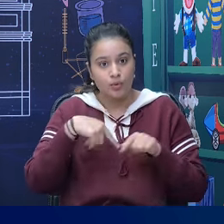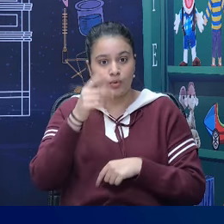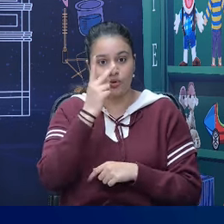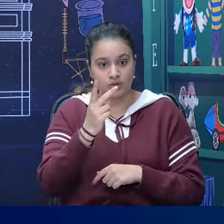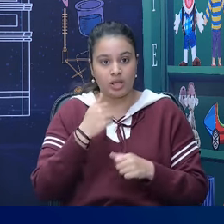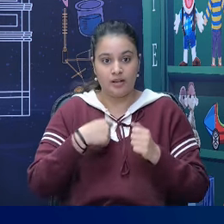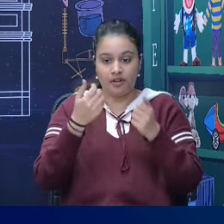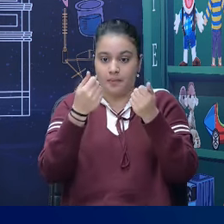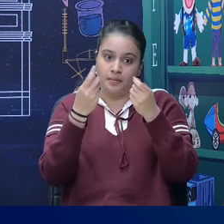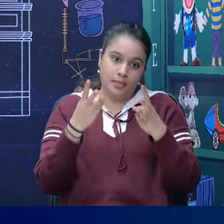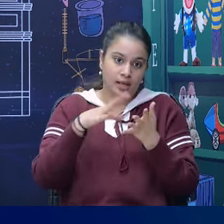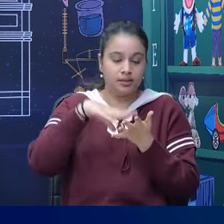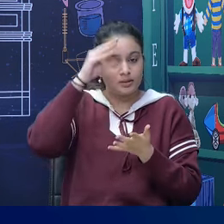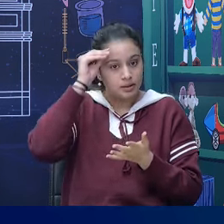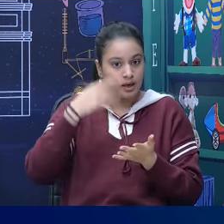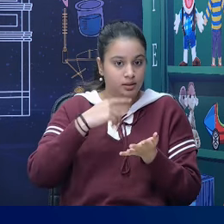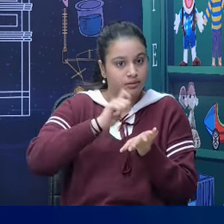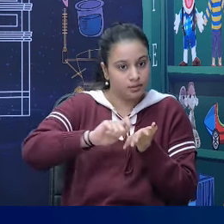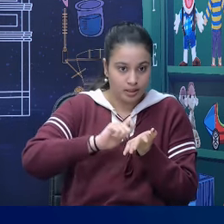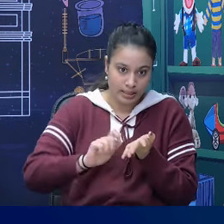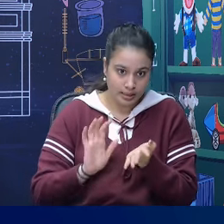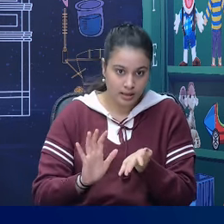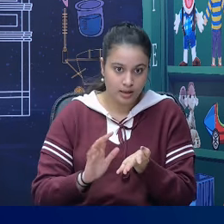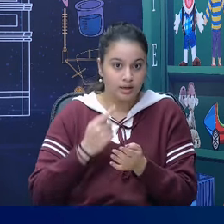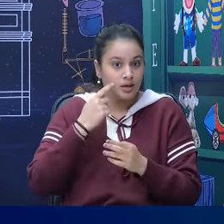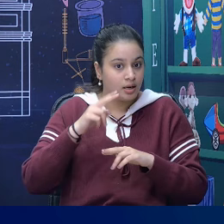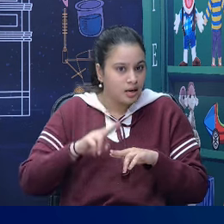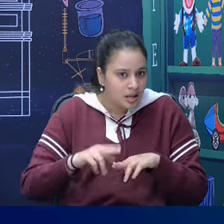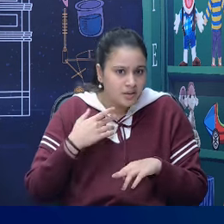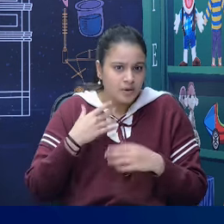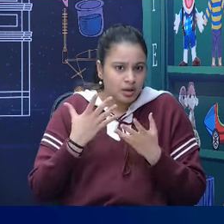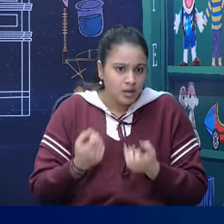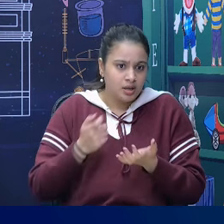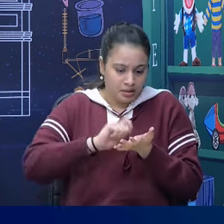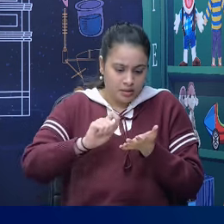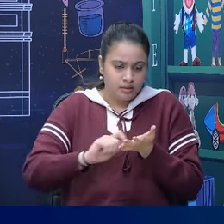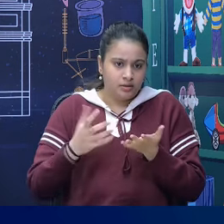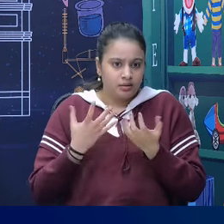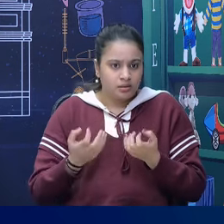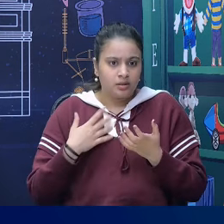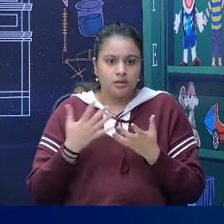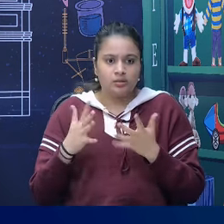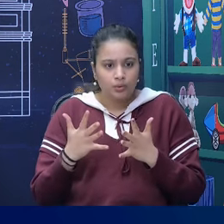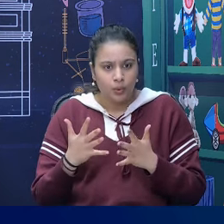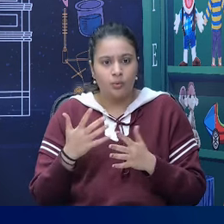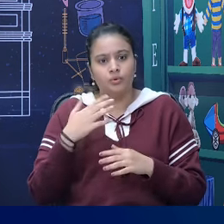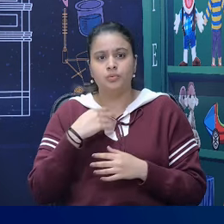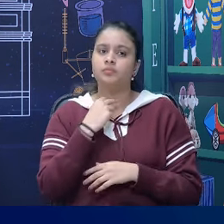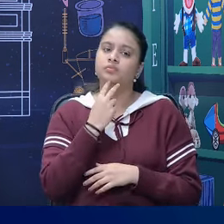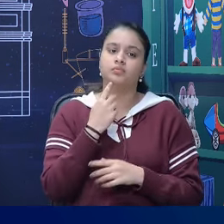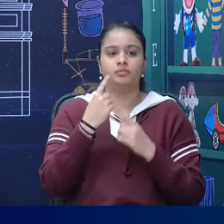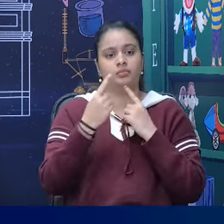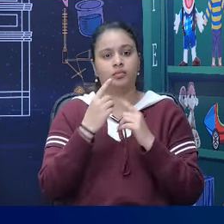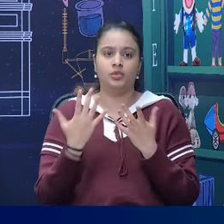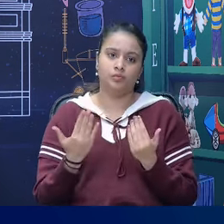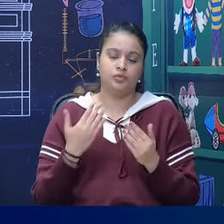हम गणित को कैसे पढ़ते हैं और समझते हैं लिखकर लेकिन अगर आप उसे ना भी लिखना चाहे तो मुह जुबानी जैसे हम समझ रहे हैं बिल्कुल सिमरन जैसे समावेशी कक्षा की